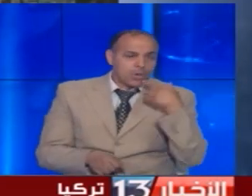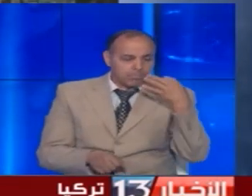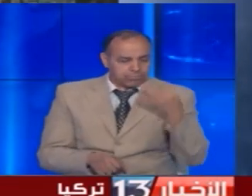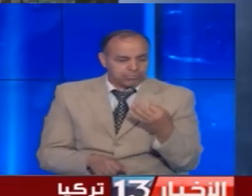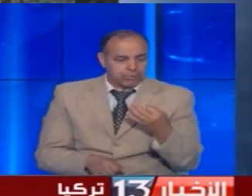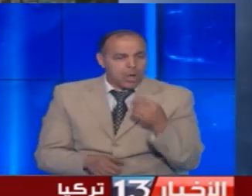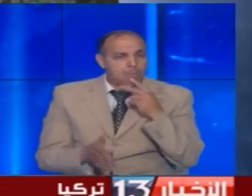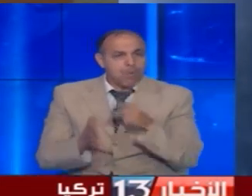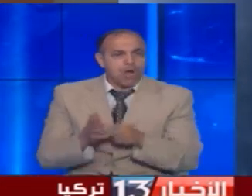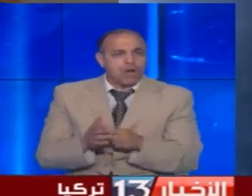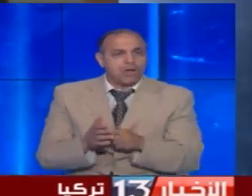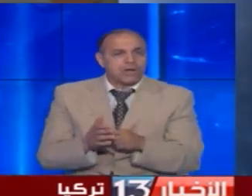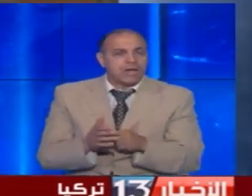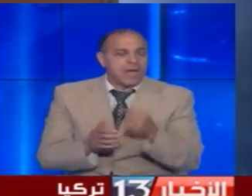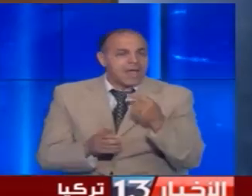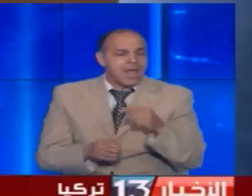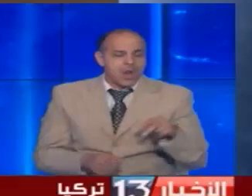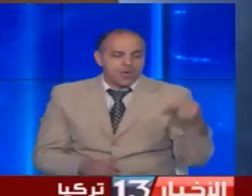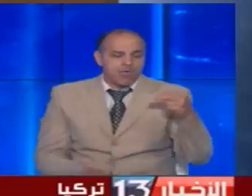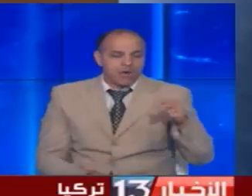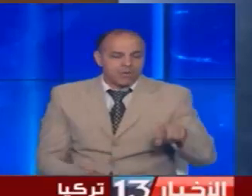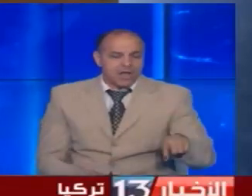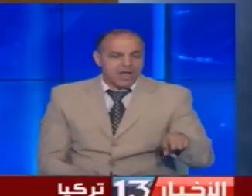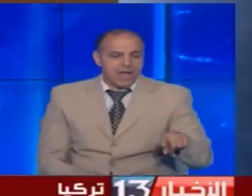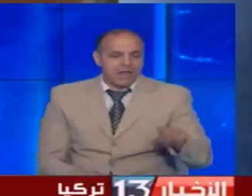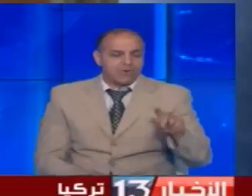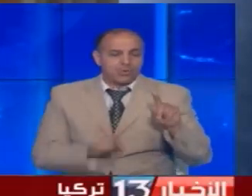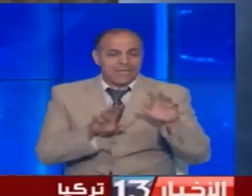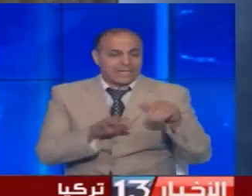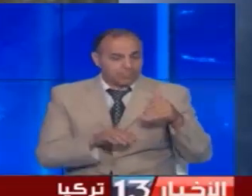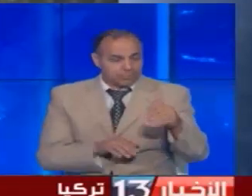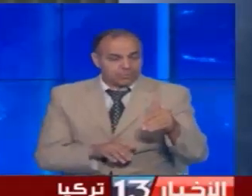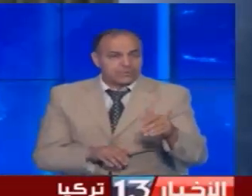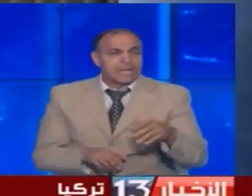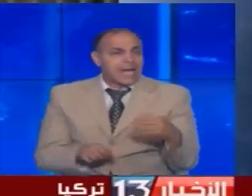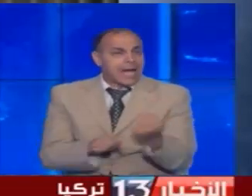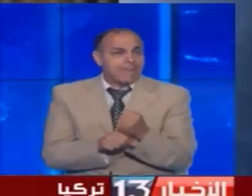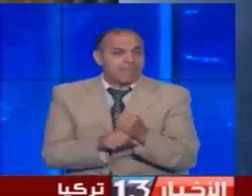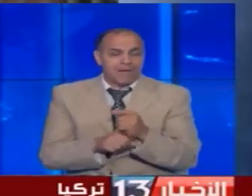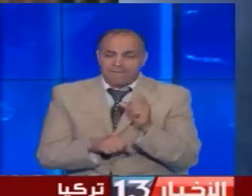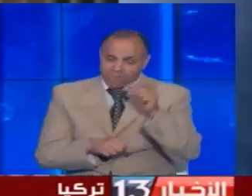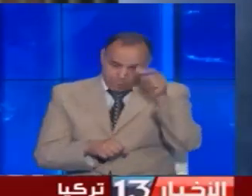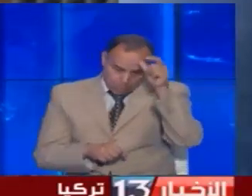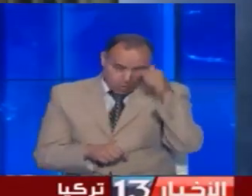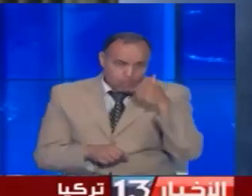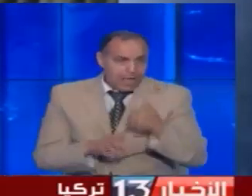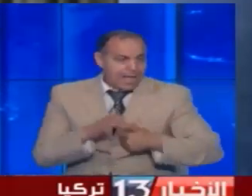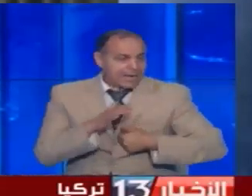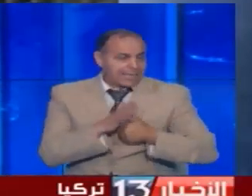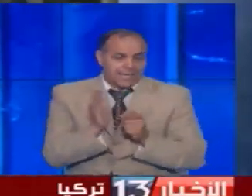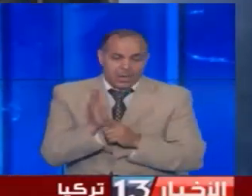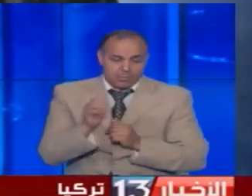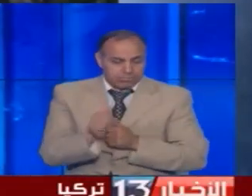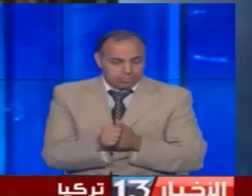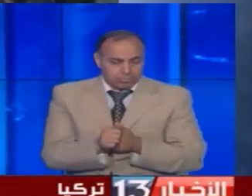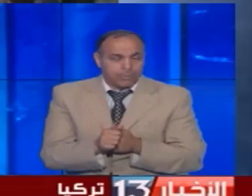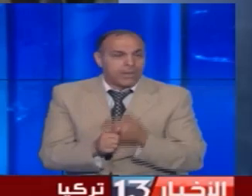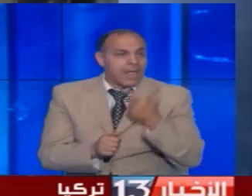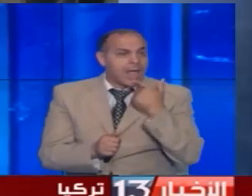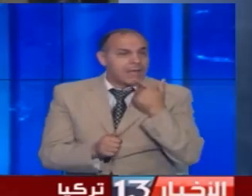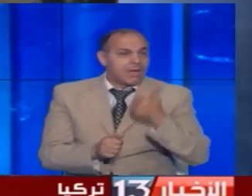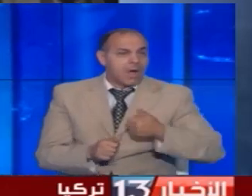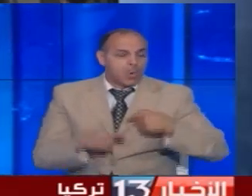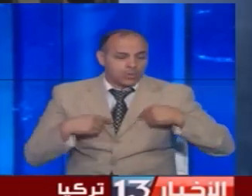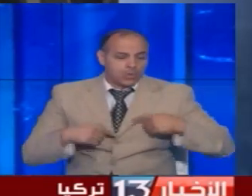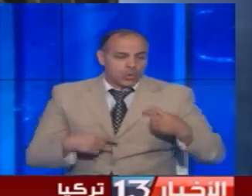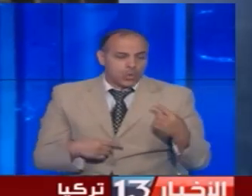كان مقررا في نوفمبر لعام 2019 القادم، يبدأ العمل في تركيا بنظام رئاسي يلغي منصب رئيس